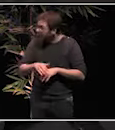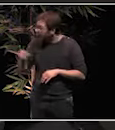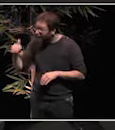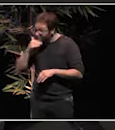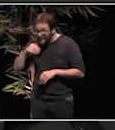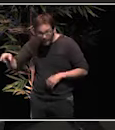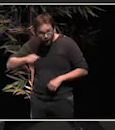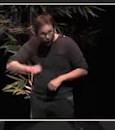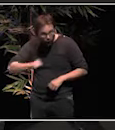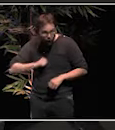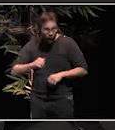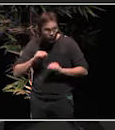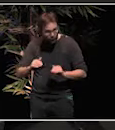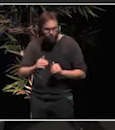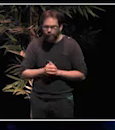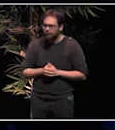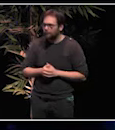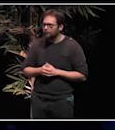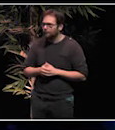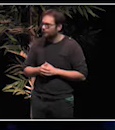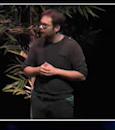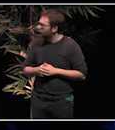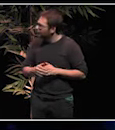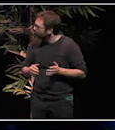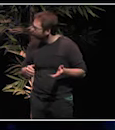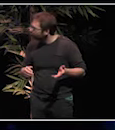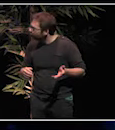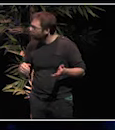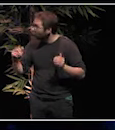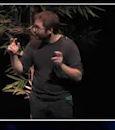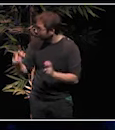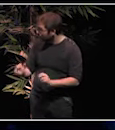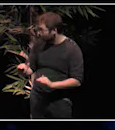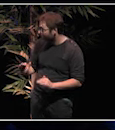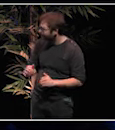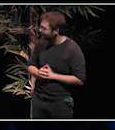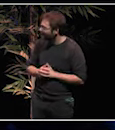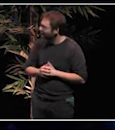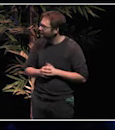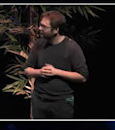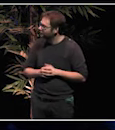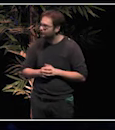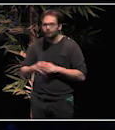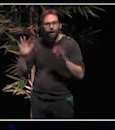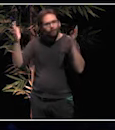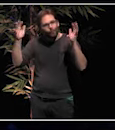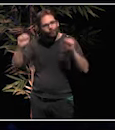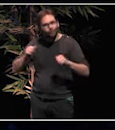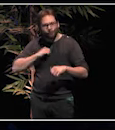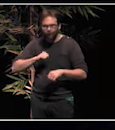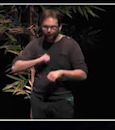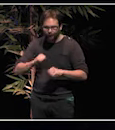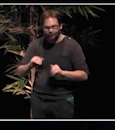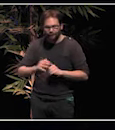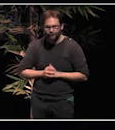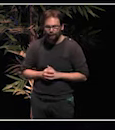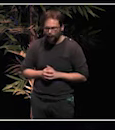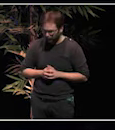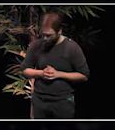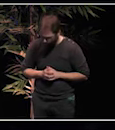même chose. Donc, bien sûr, quand on dit... tu veux redescendre peut-être un peu maintenant. On peut l'applaudir, s'il vous plaît, parce que quand même...